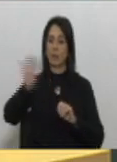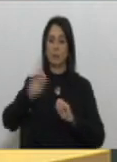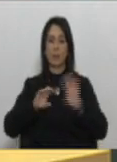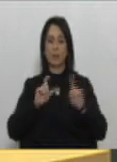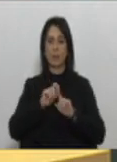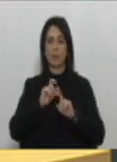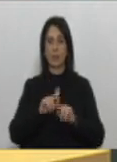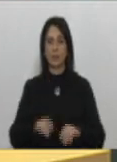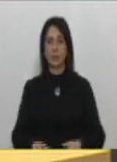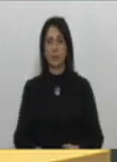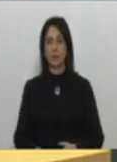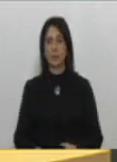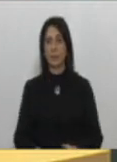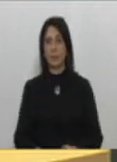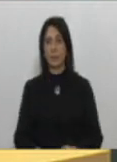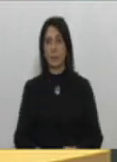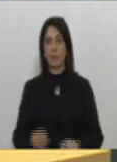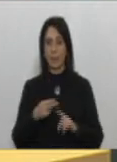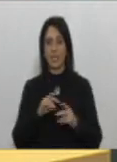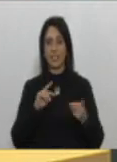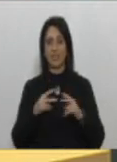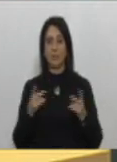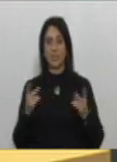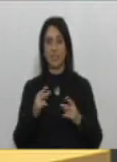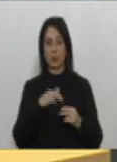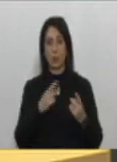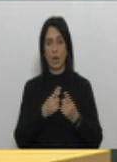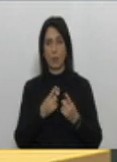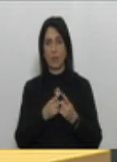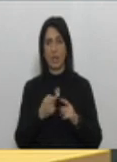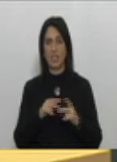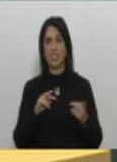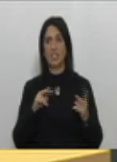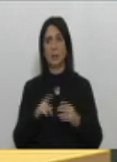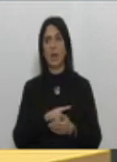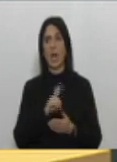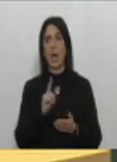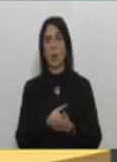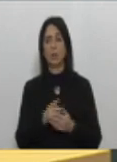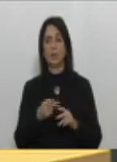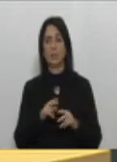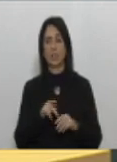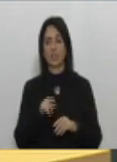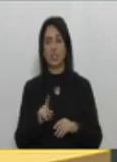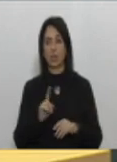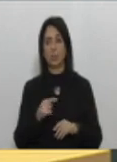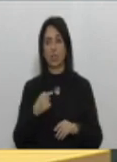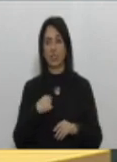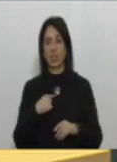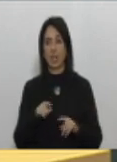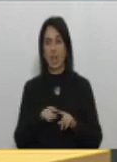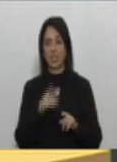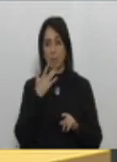ისაუბრებთ. ასე რომ, ეს ცვლილება საჭიროა, კოლეგებო. ეს ცვლილება აუცილებელია იმისთვის, რომ ჩვენ